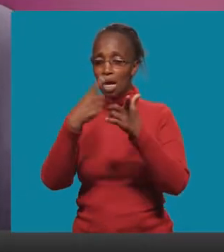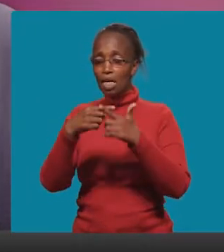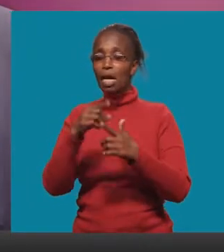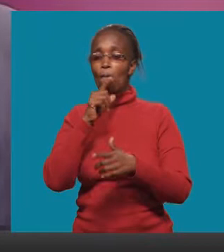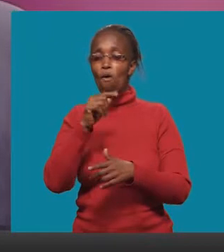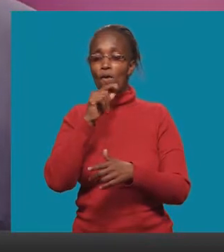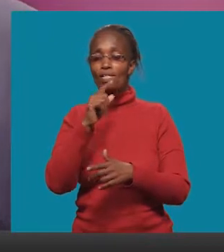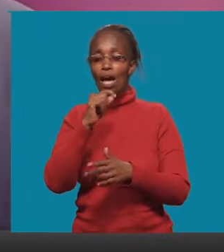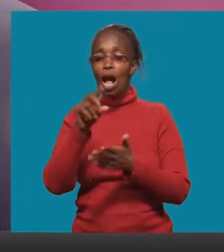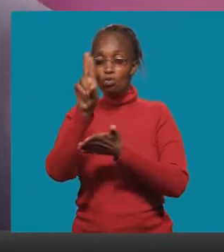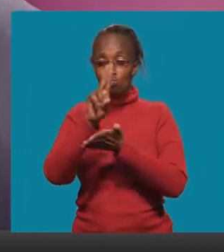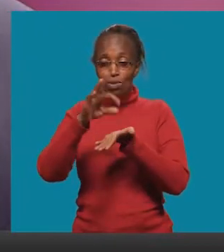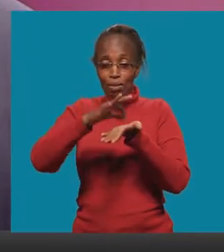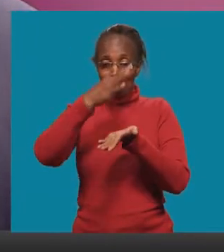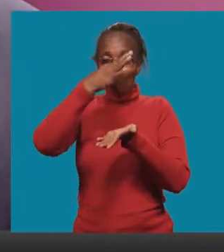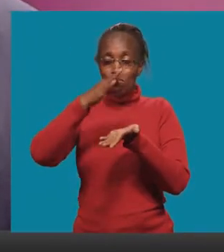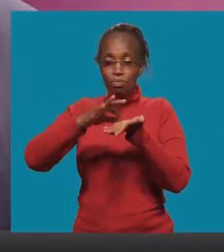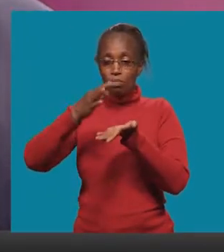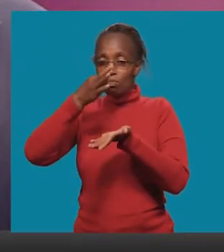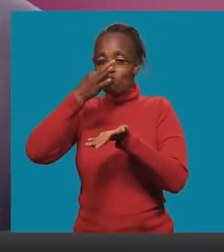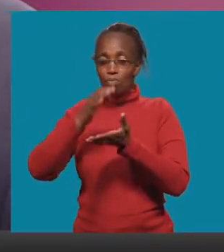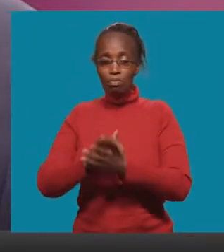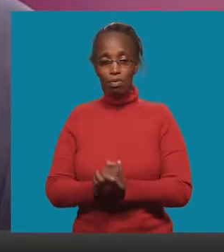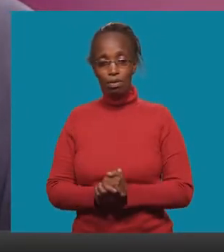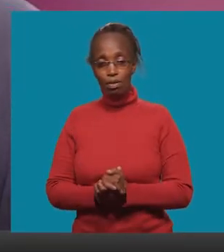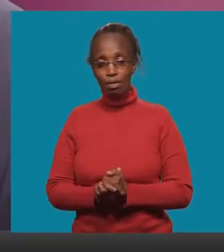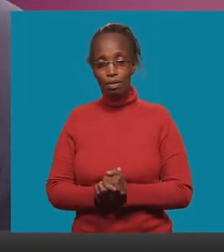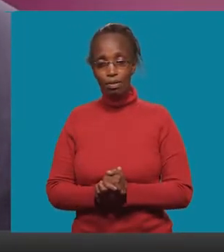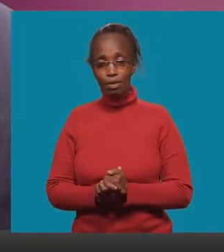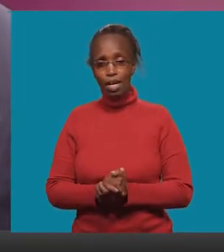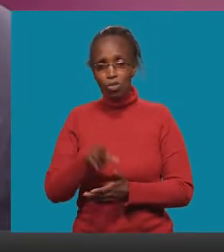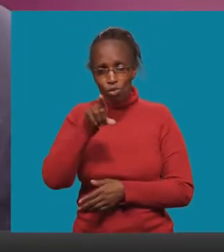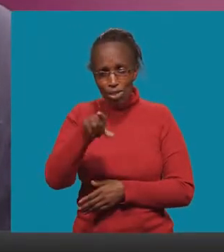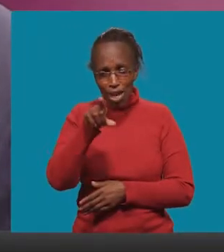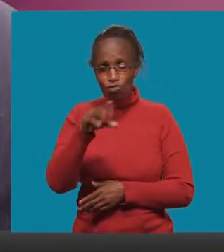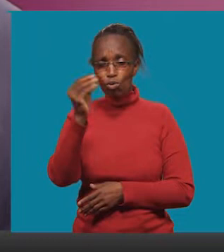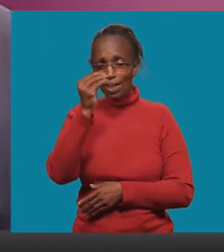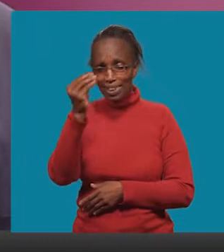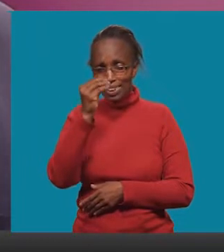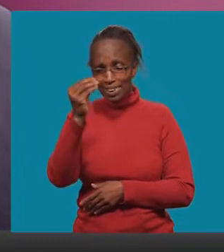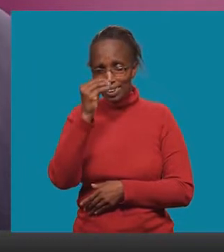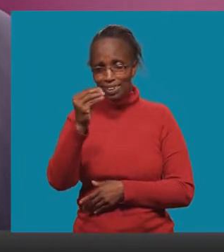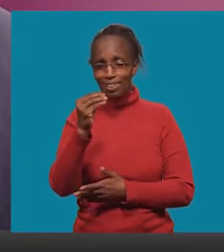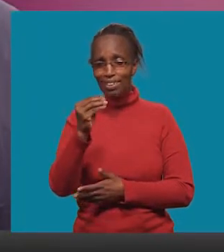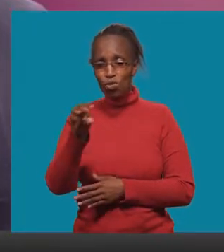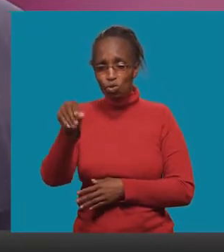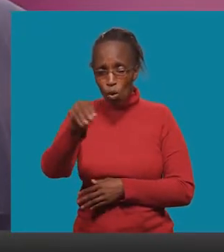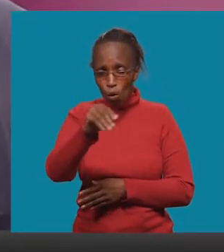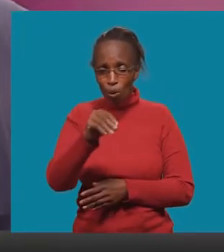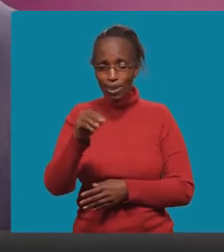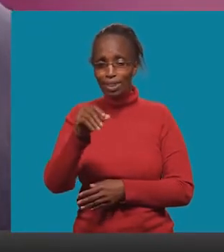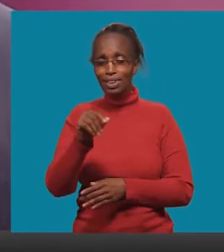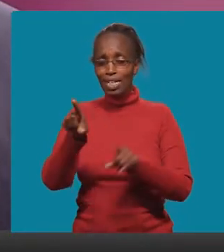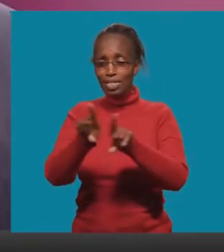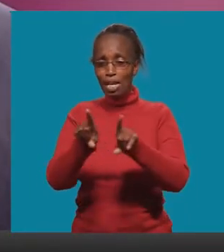ile tumbako ya kikamba ya kuweka hapa. Sinona mchanga, wewe ni kula mchanga. Wewe ni nyoka ili